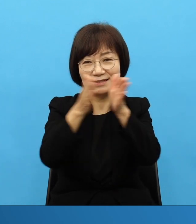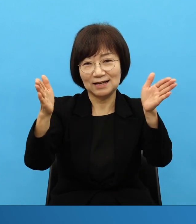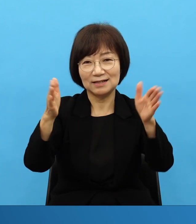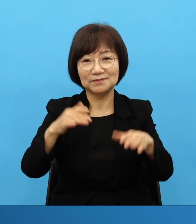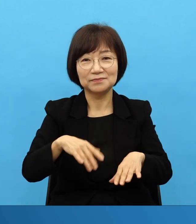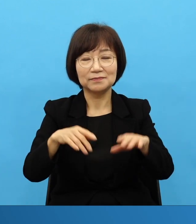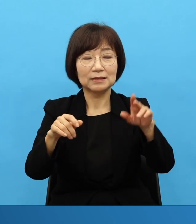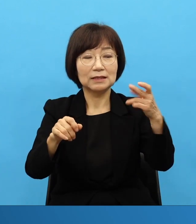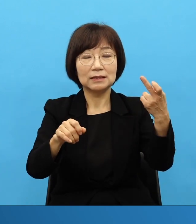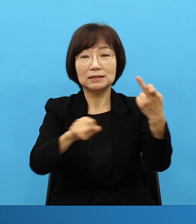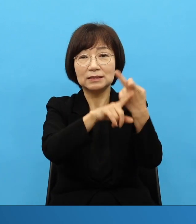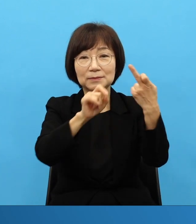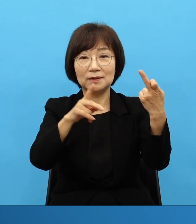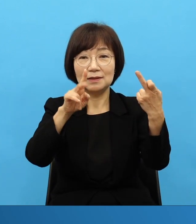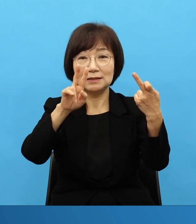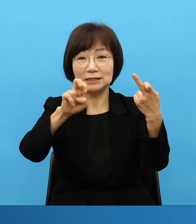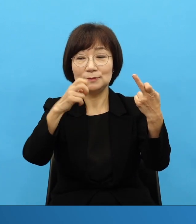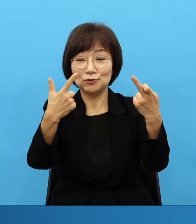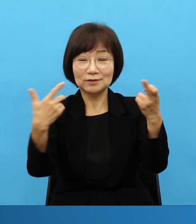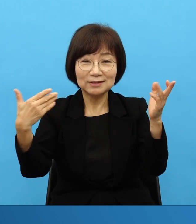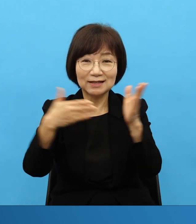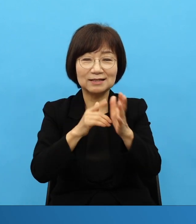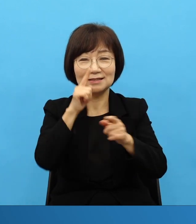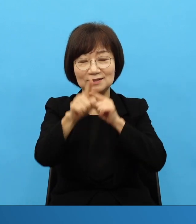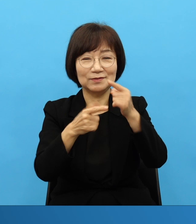오는 26일까지 등록받습니다.